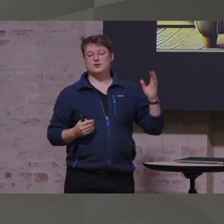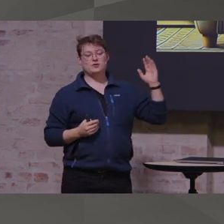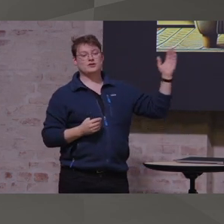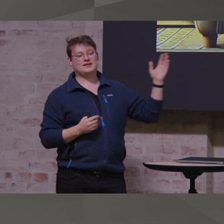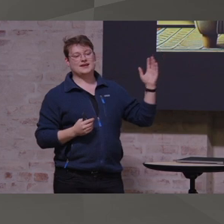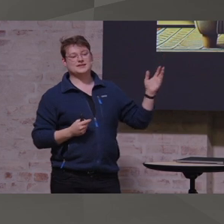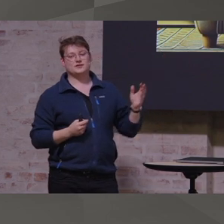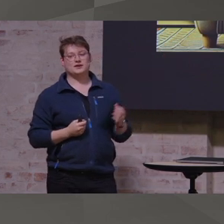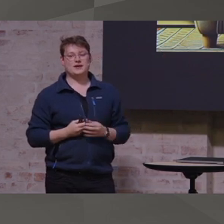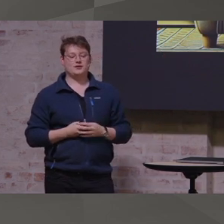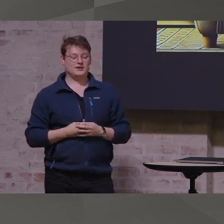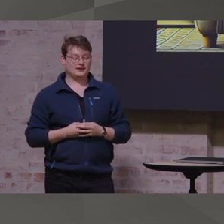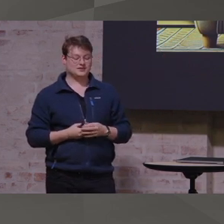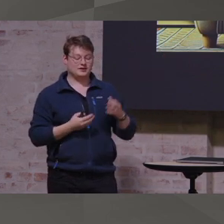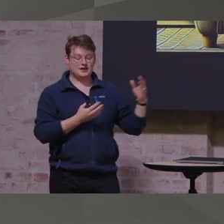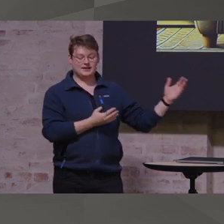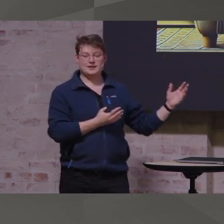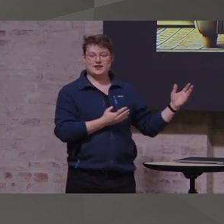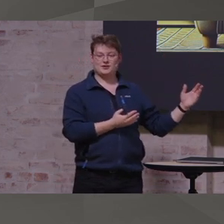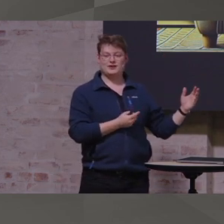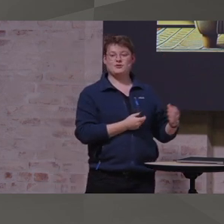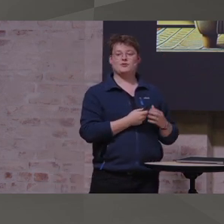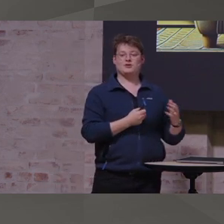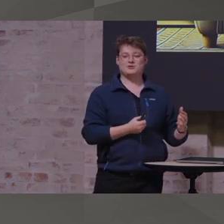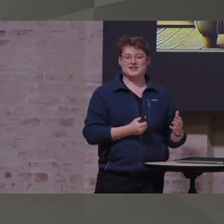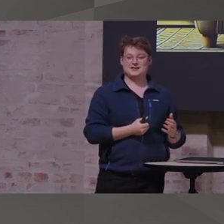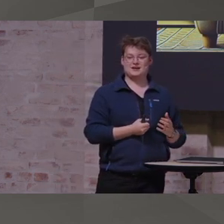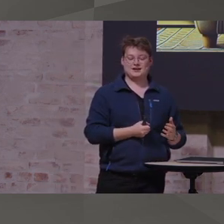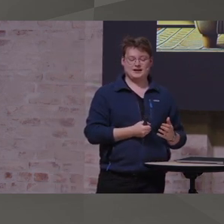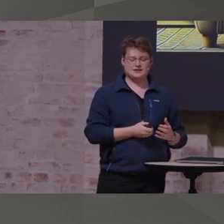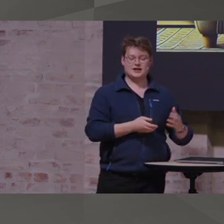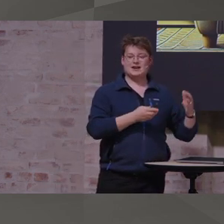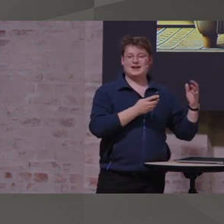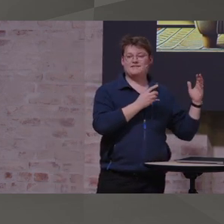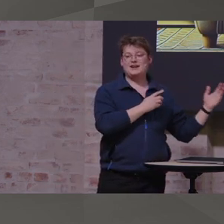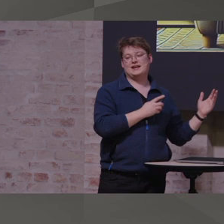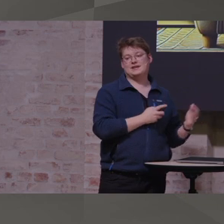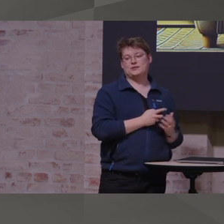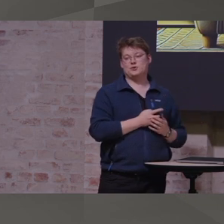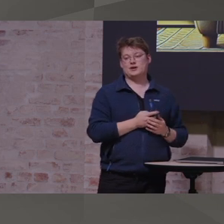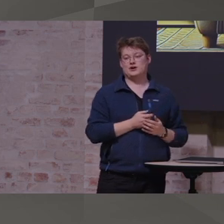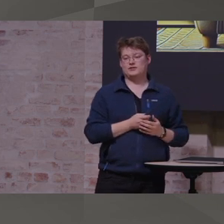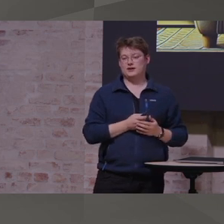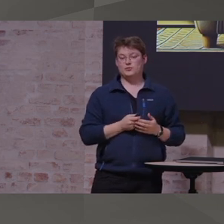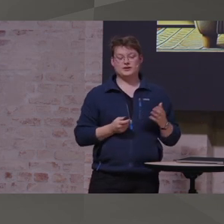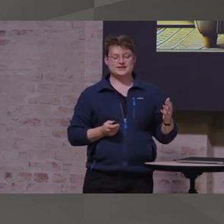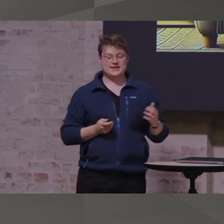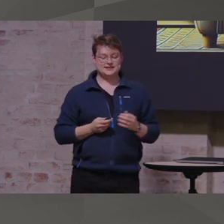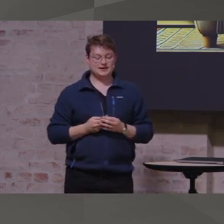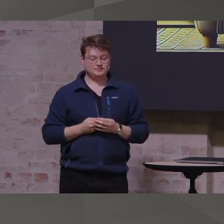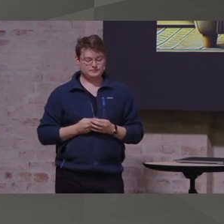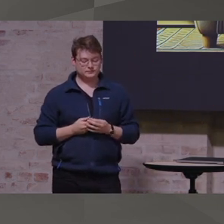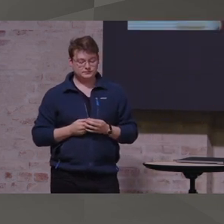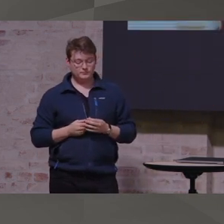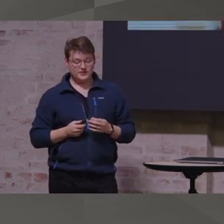pålitelig måte ut tekst når vi da ber om dette. Så dette bildet nå er jo 100% AI-generert. Ville ikke vært mulig bare for en måneds tid